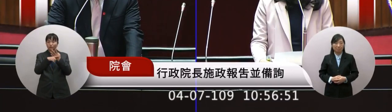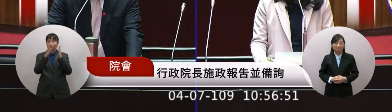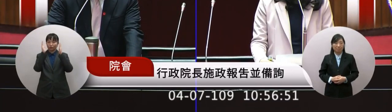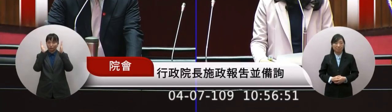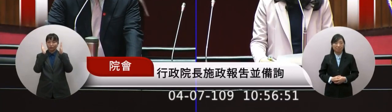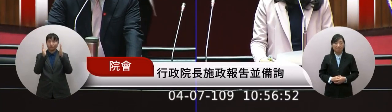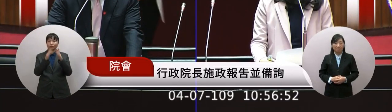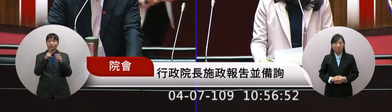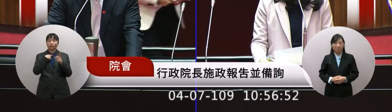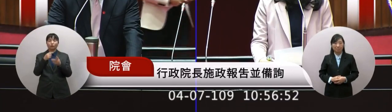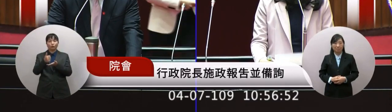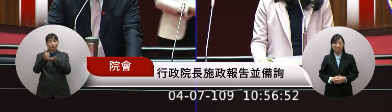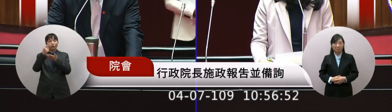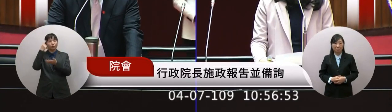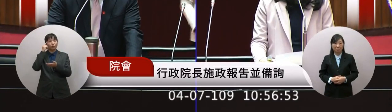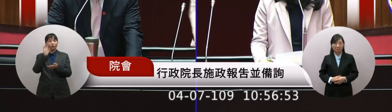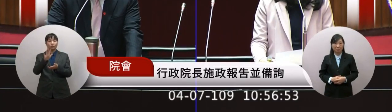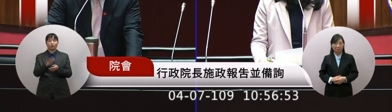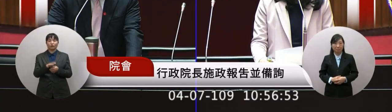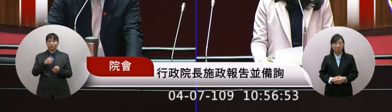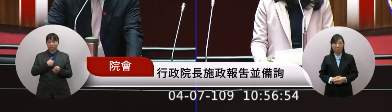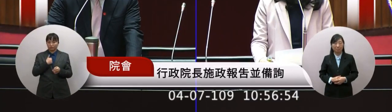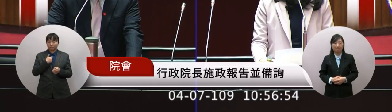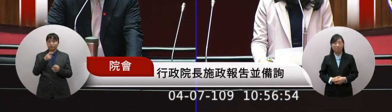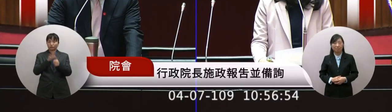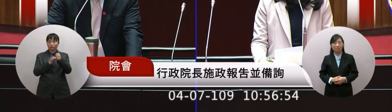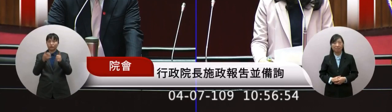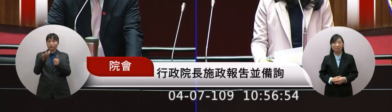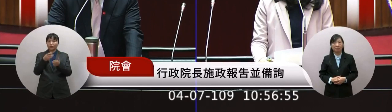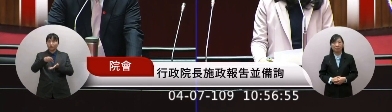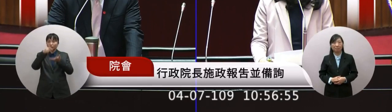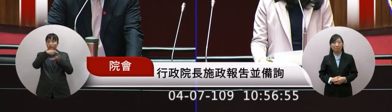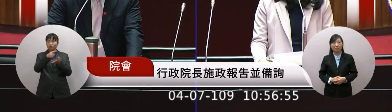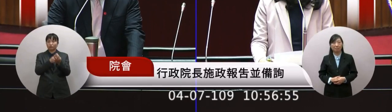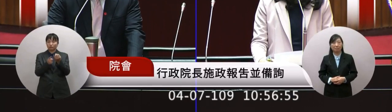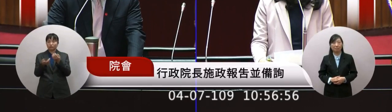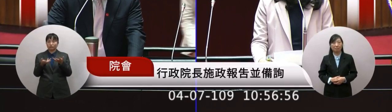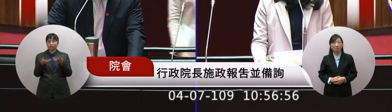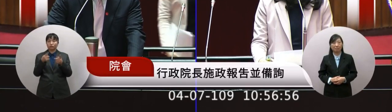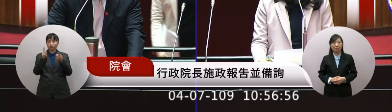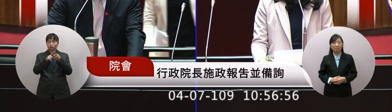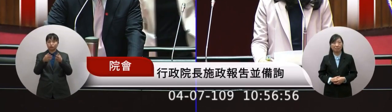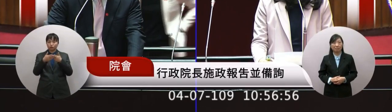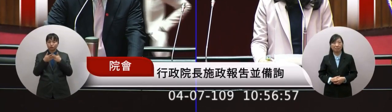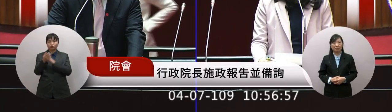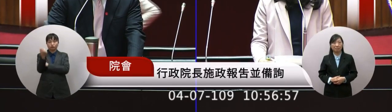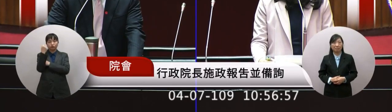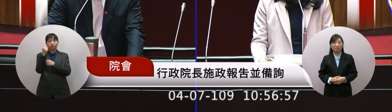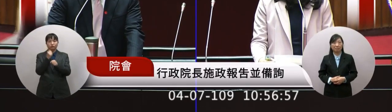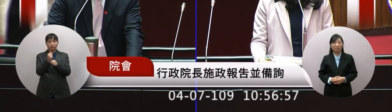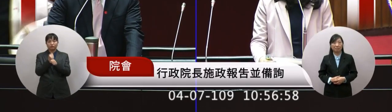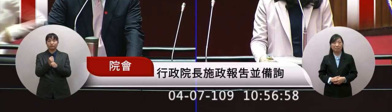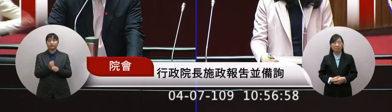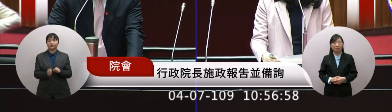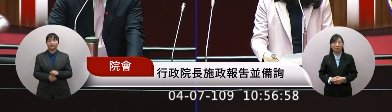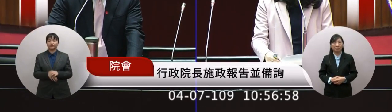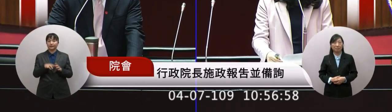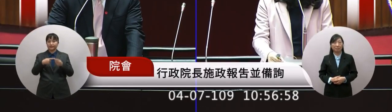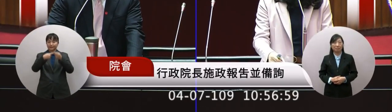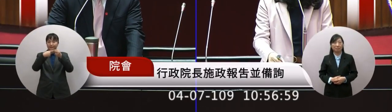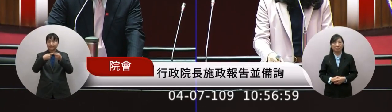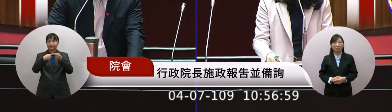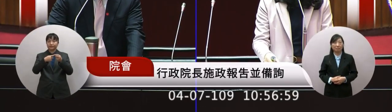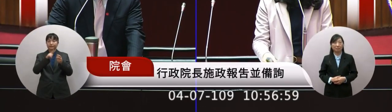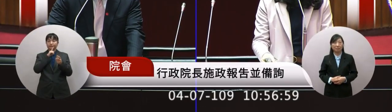认真，我们很敬佩。而确实委员所指出来的，我们都应该这样尽力来做到。那第一